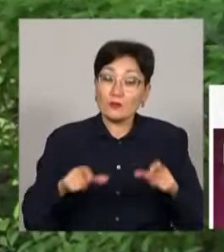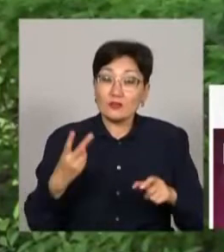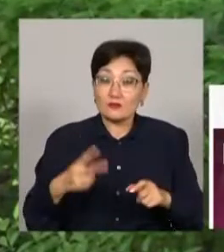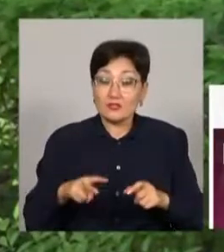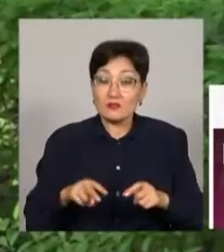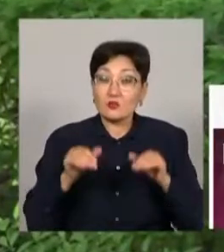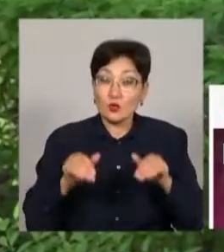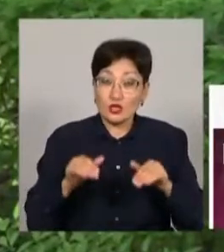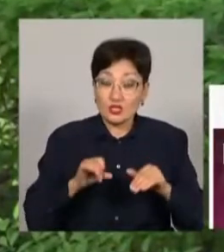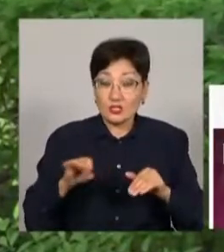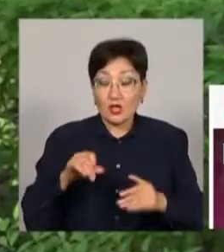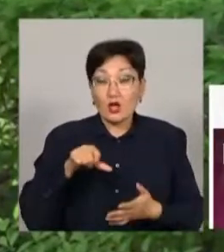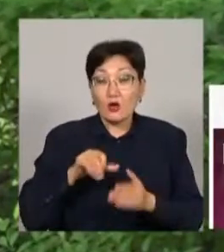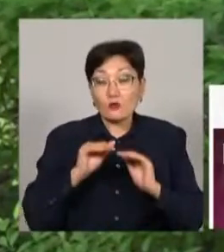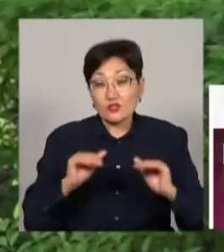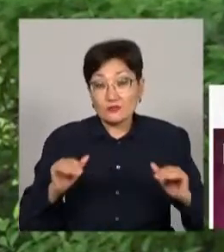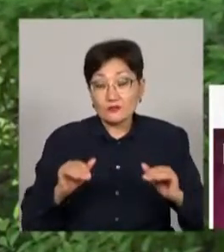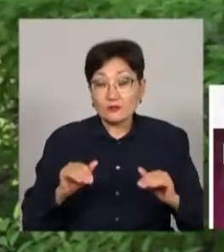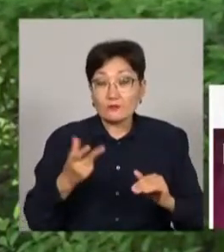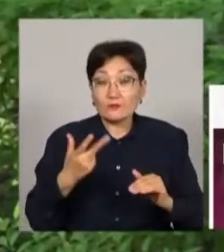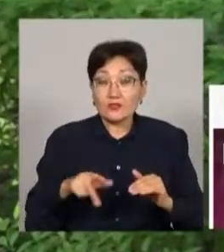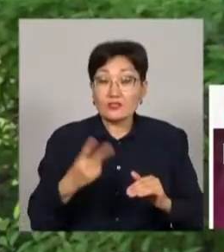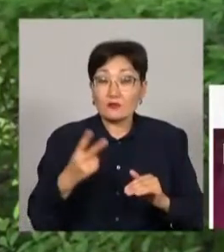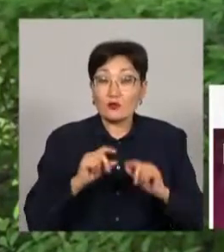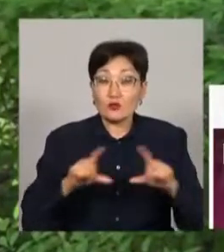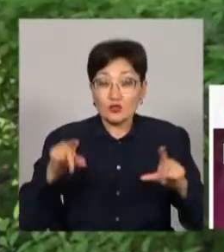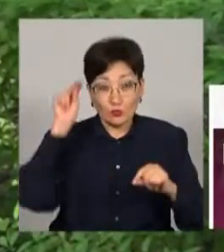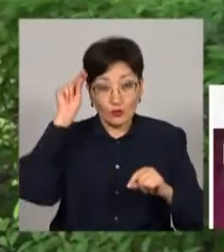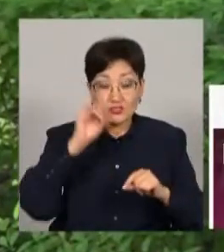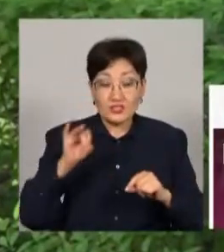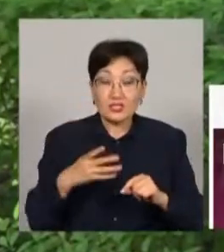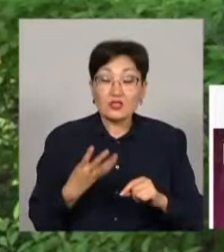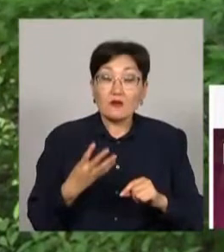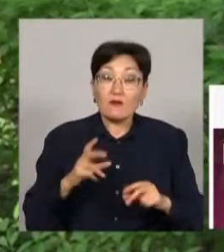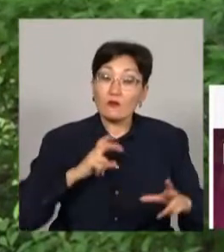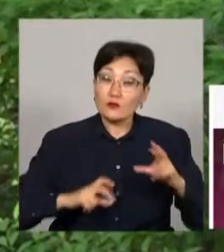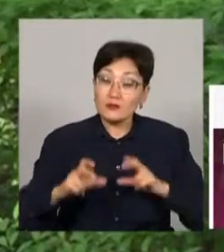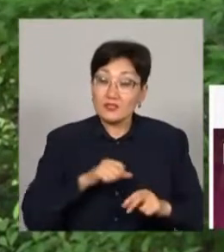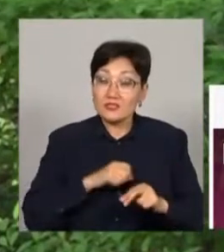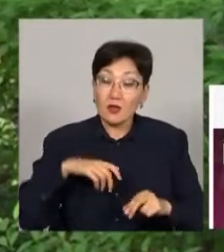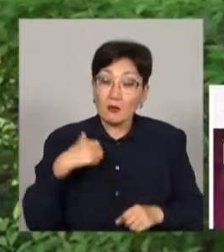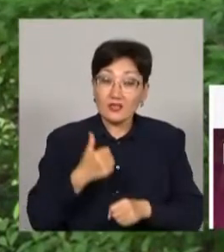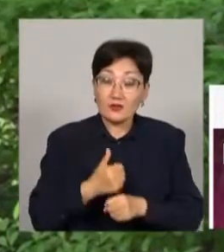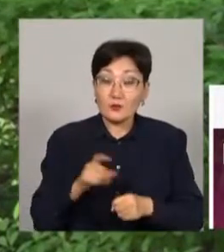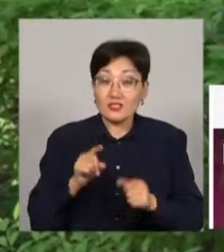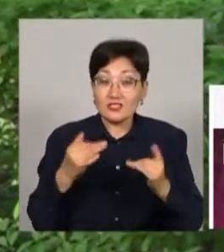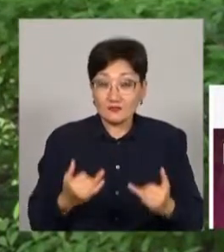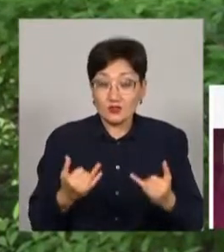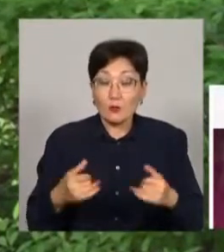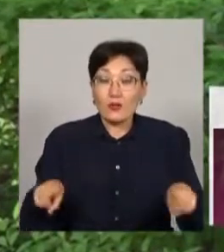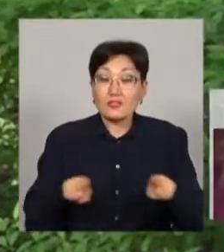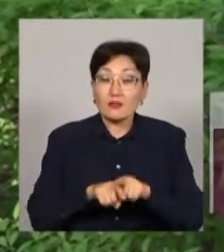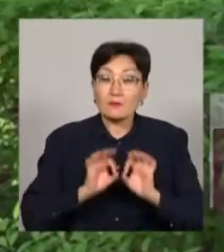20 колледжей, учащиеся 32 школ и 4 вузов. И самое главное, что сегодня, в